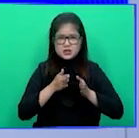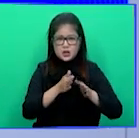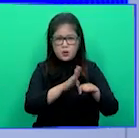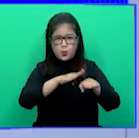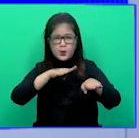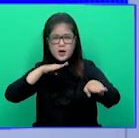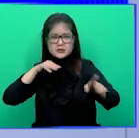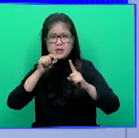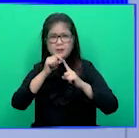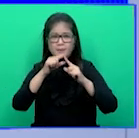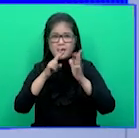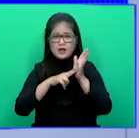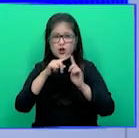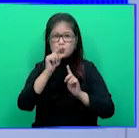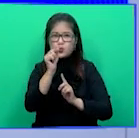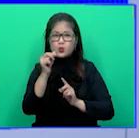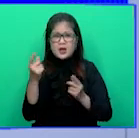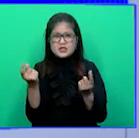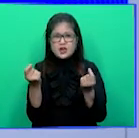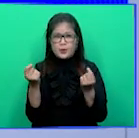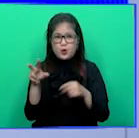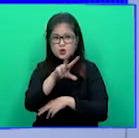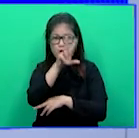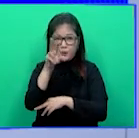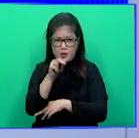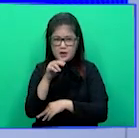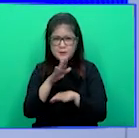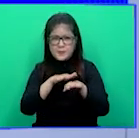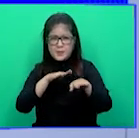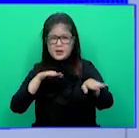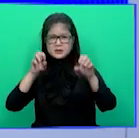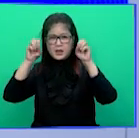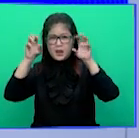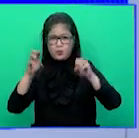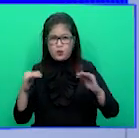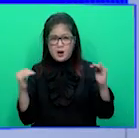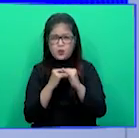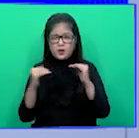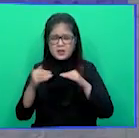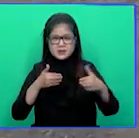Pantura Cirebon Jawa Barat nah kemacetan akibat lampu lalu lintas dan juga persimpangan jalan